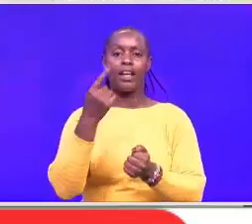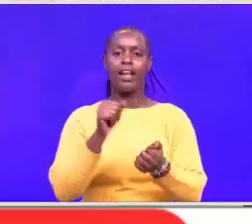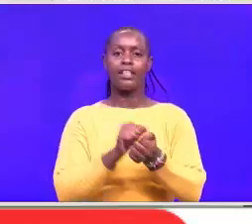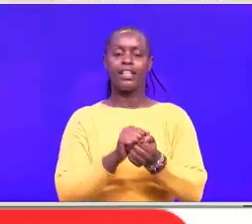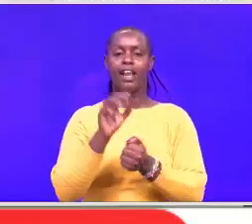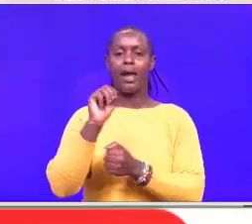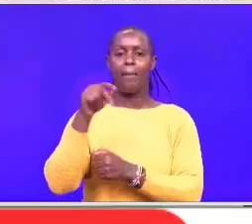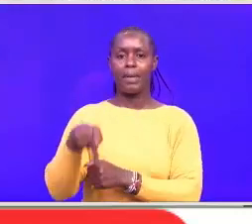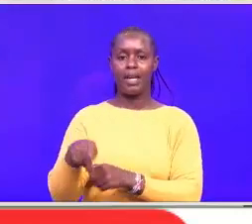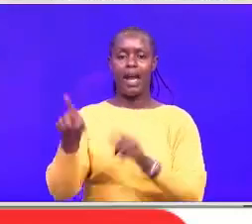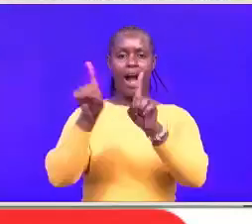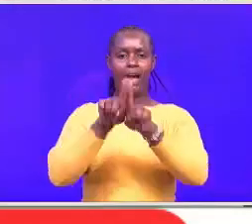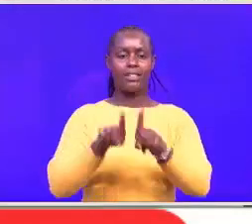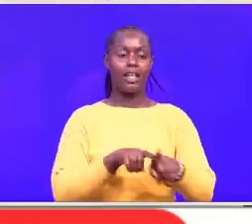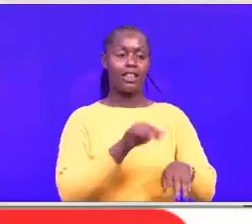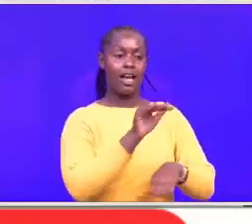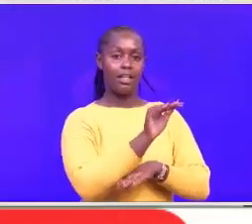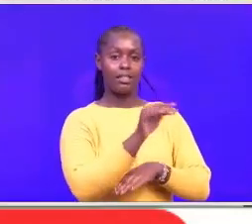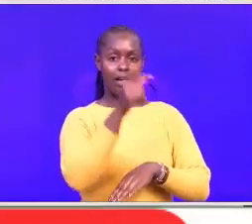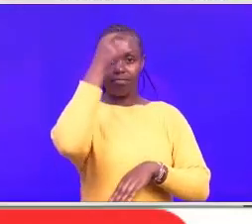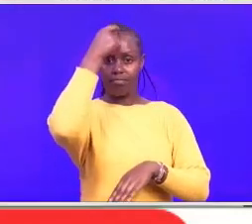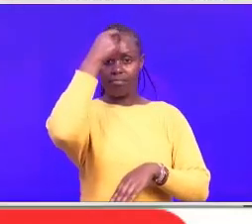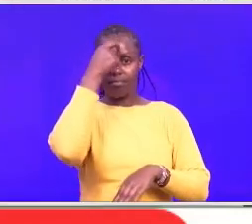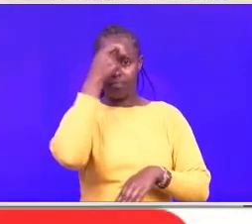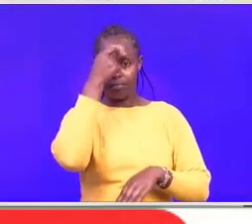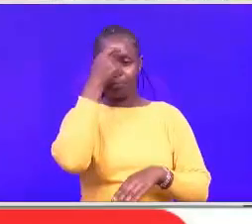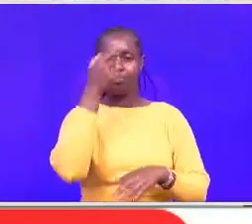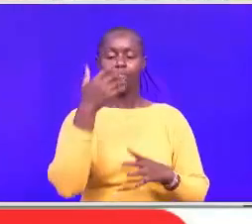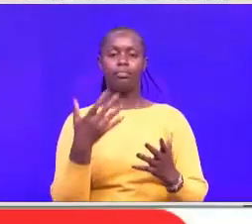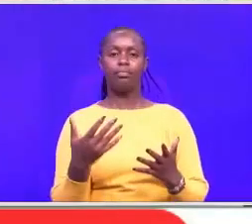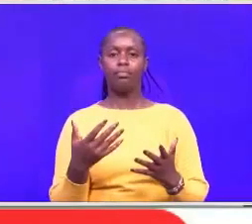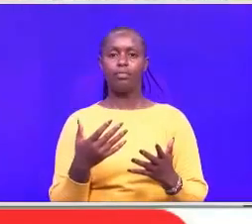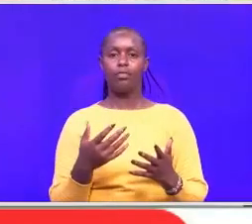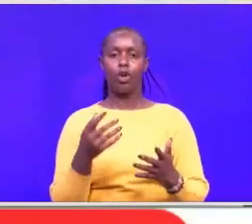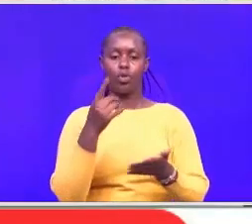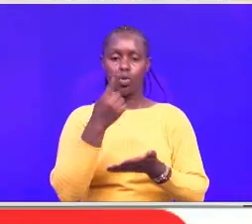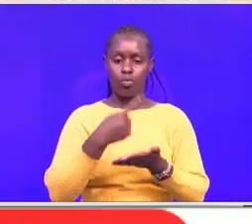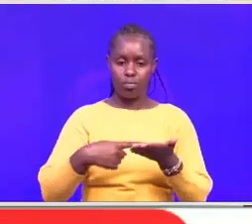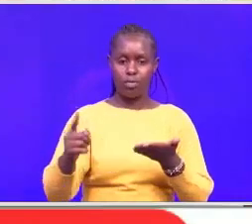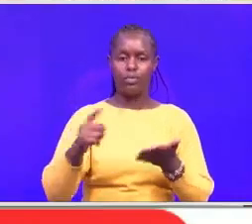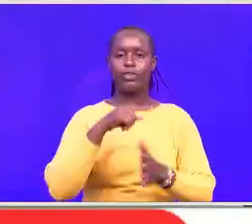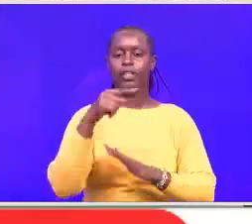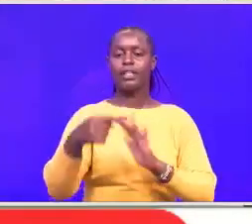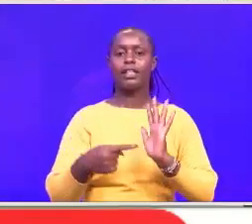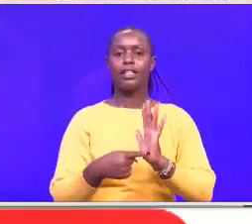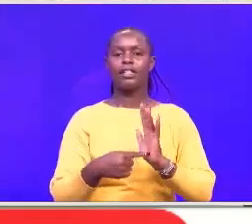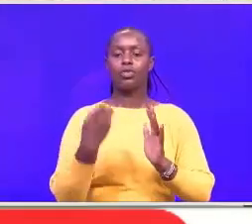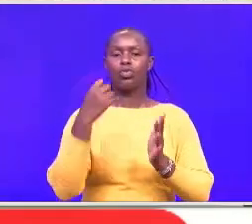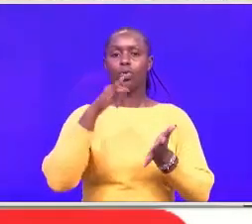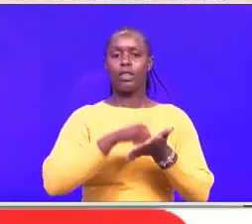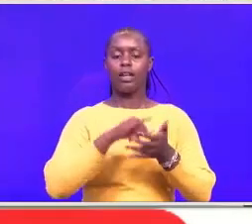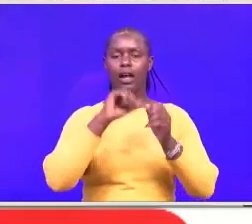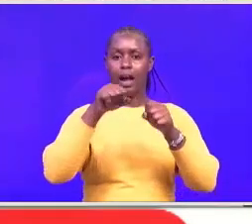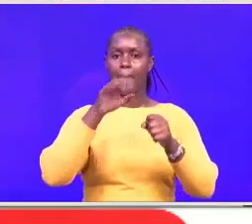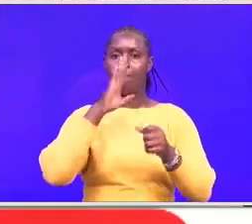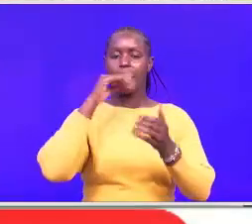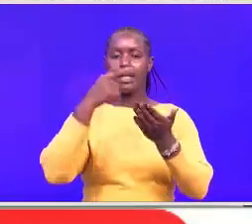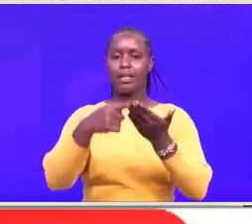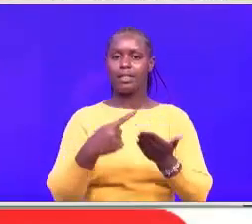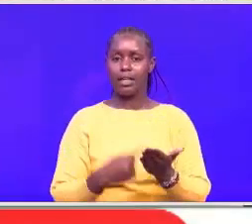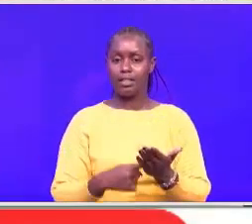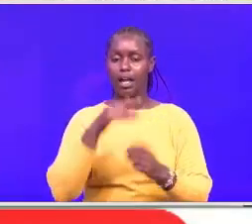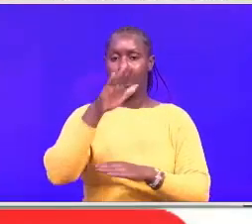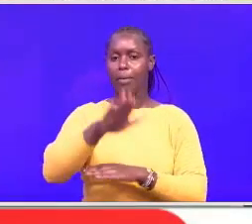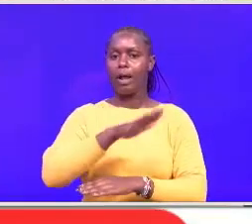huku akimtaka spika wa bunge la kitaifa Moses Wetangula kupitisha hoja hiyo ili ijadiliwe bungeni